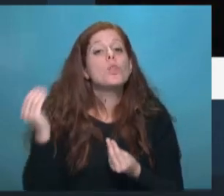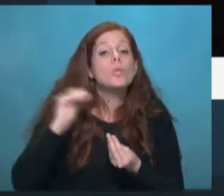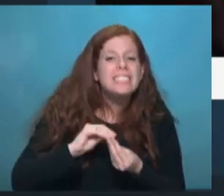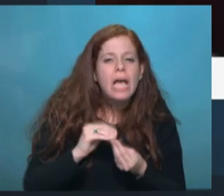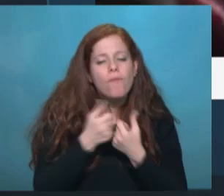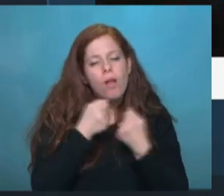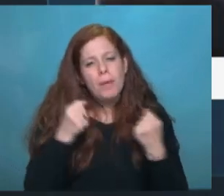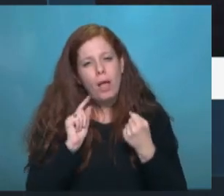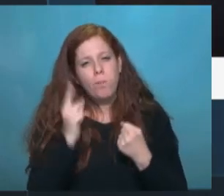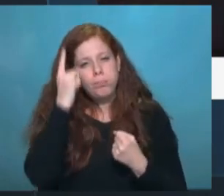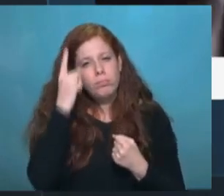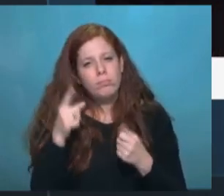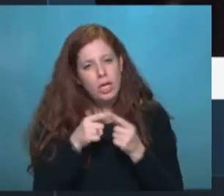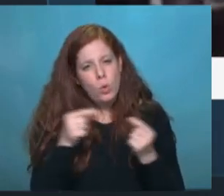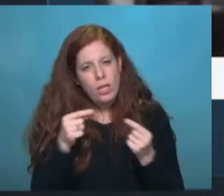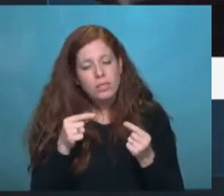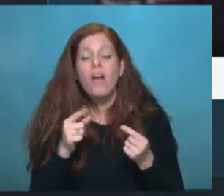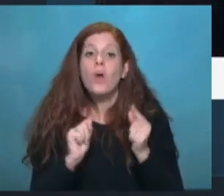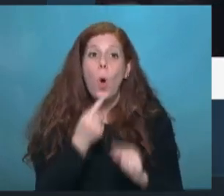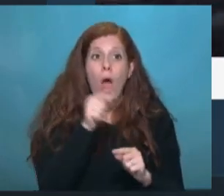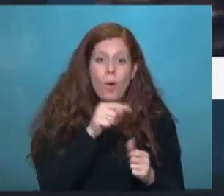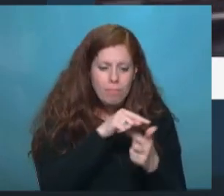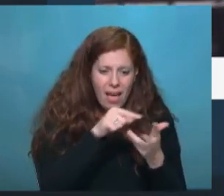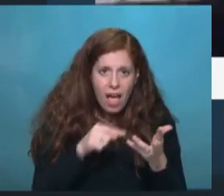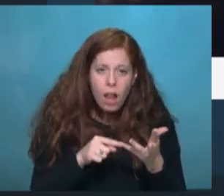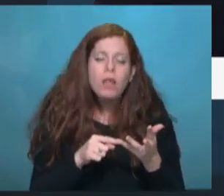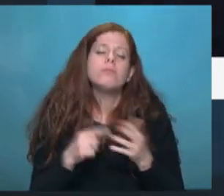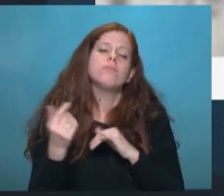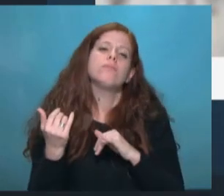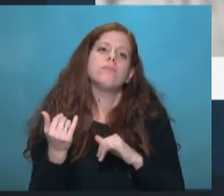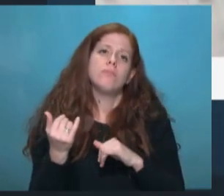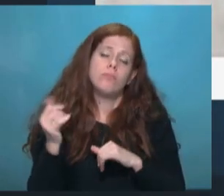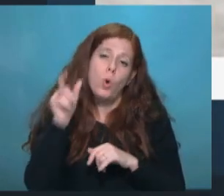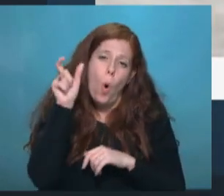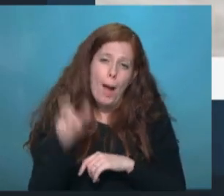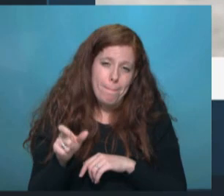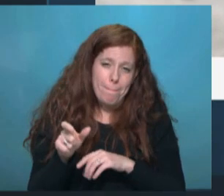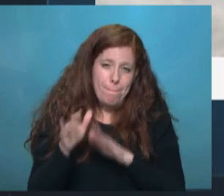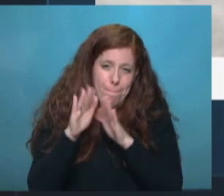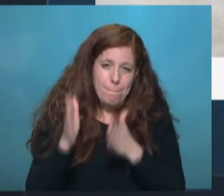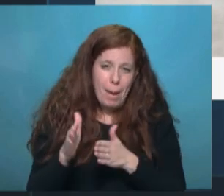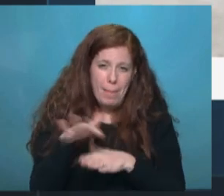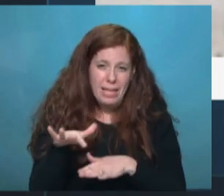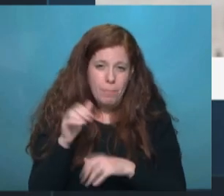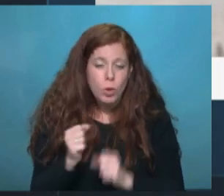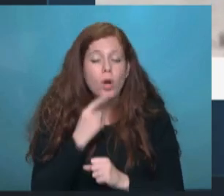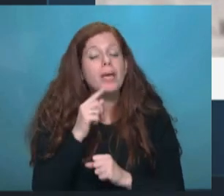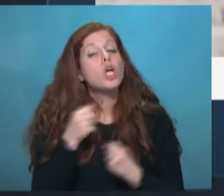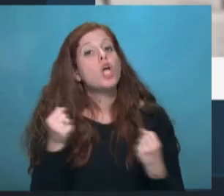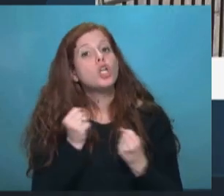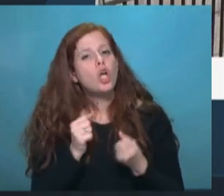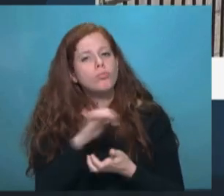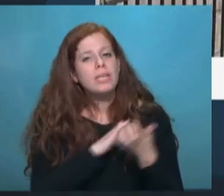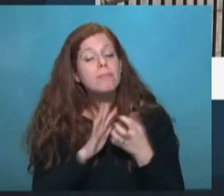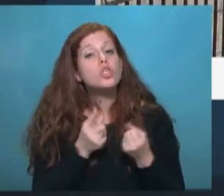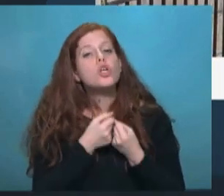הגוברת ברצועת עזה, וכל האירועים האלה מביאים גורם במערכת הביטחון לומר לנו, יש חשש מהסלמה, יש מתיחות בזירה